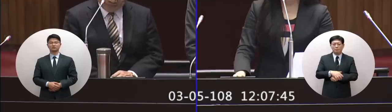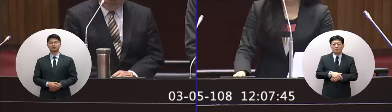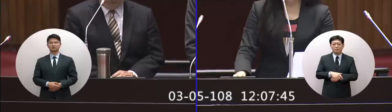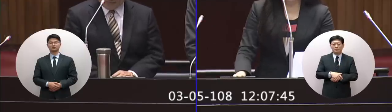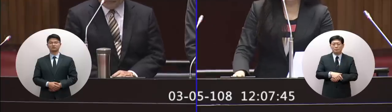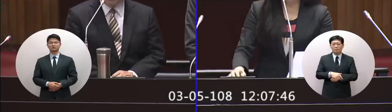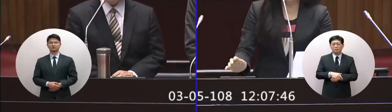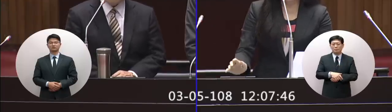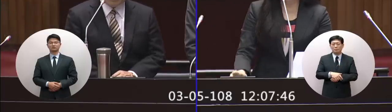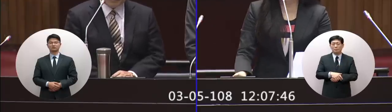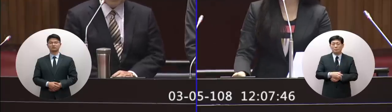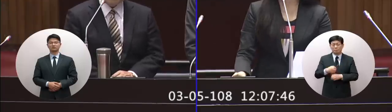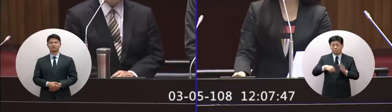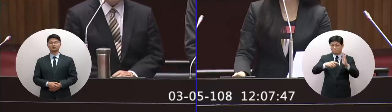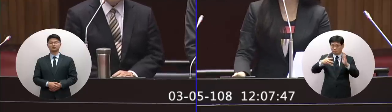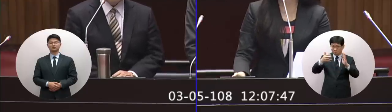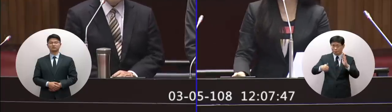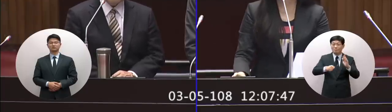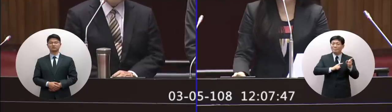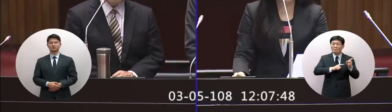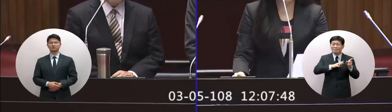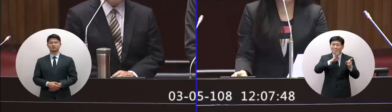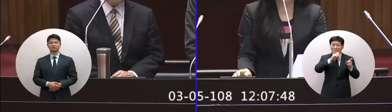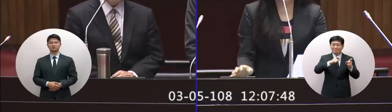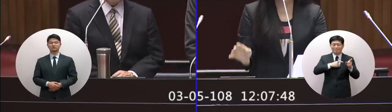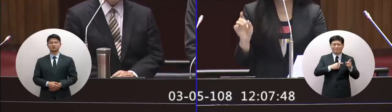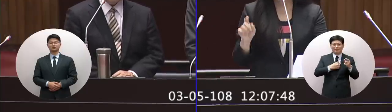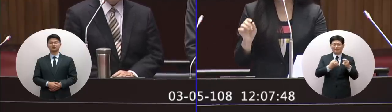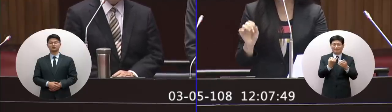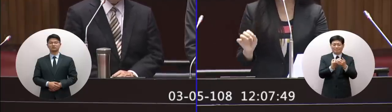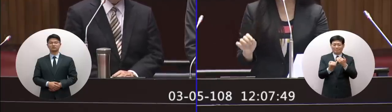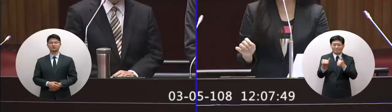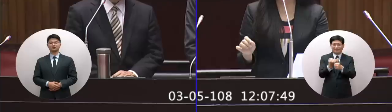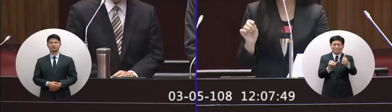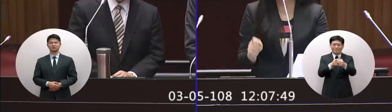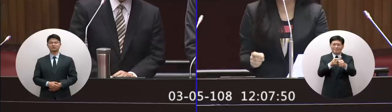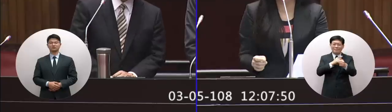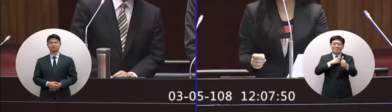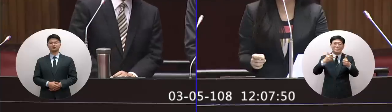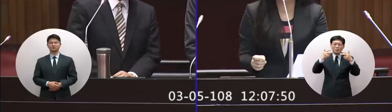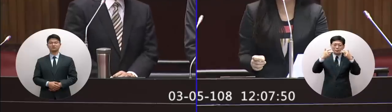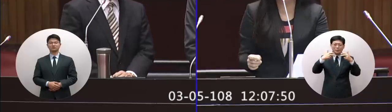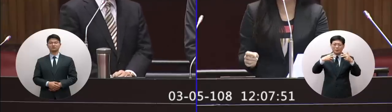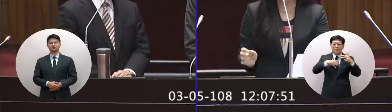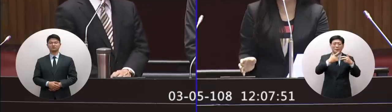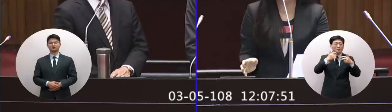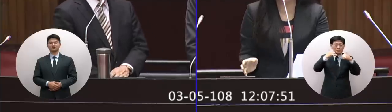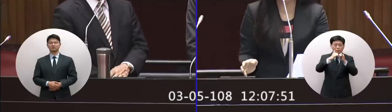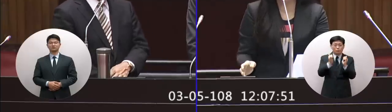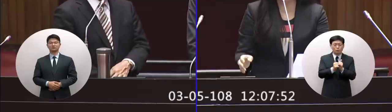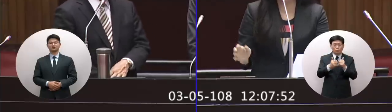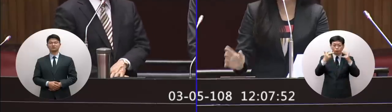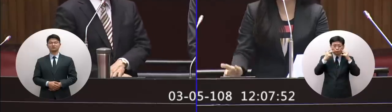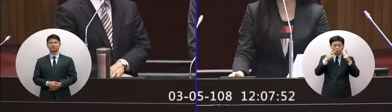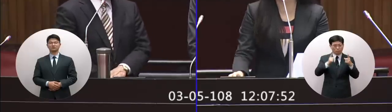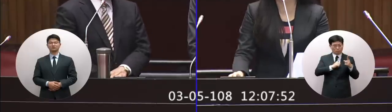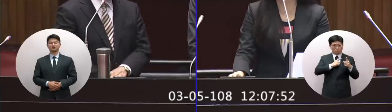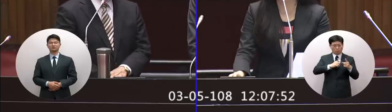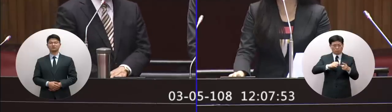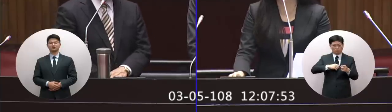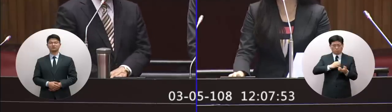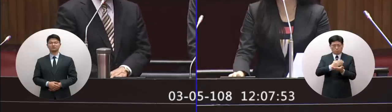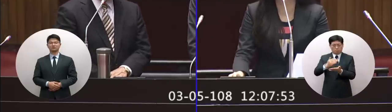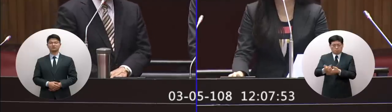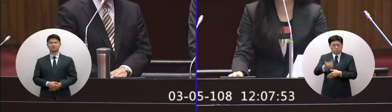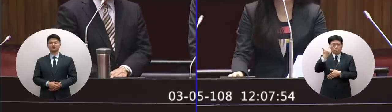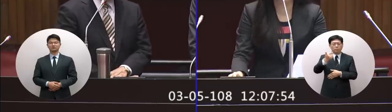那我们院长是阿美族的亲家哈，那在这件事情的处理上哦，非常的明快。那一次的视察